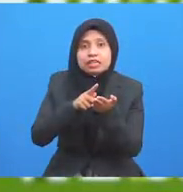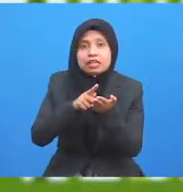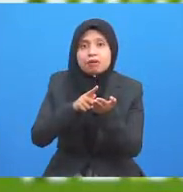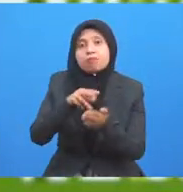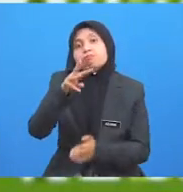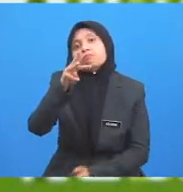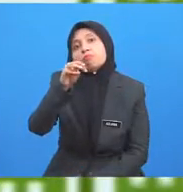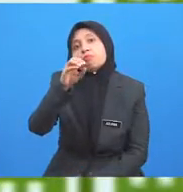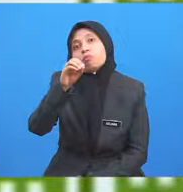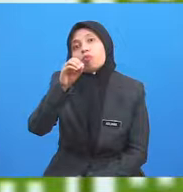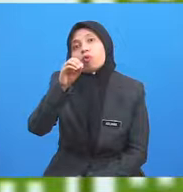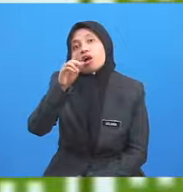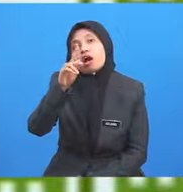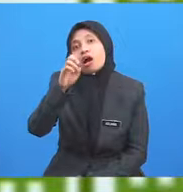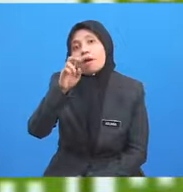mock-up.